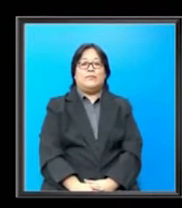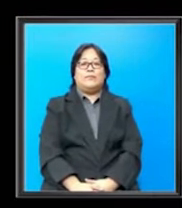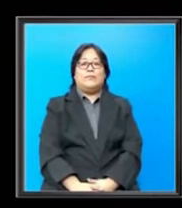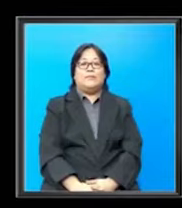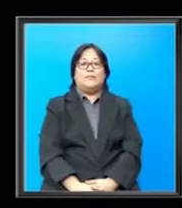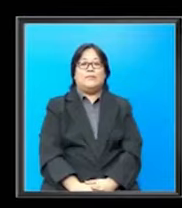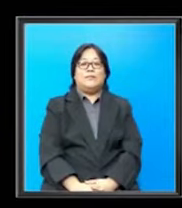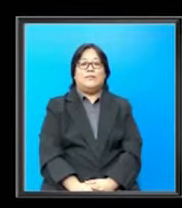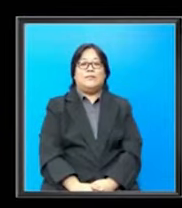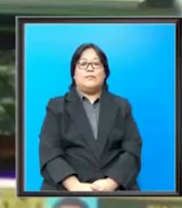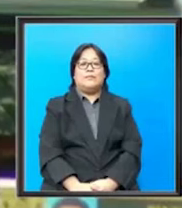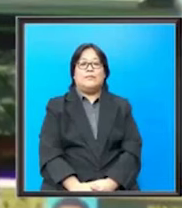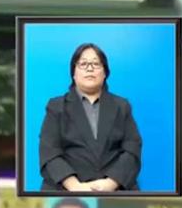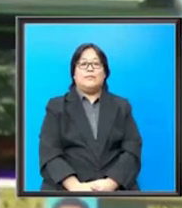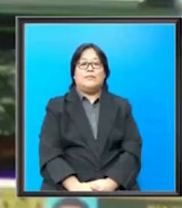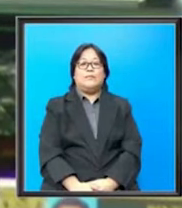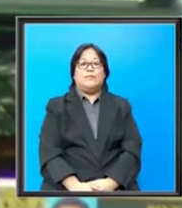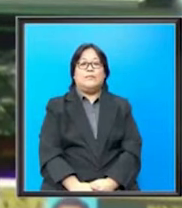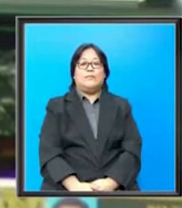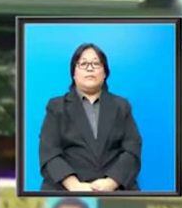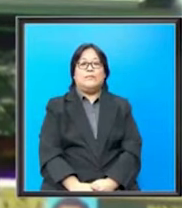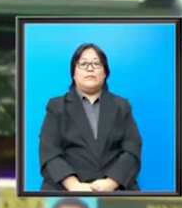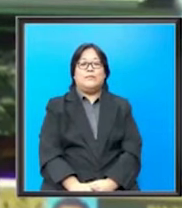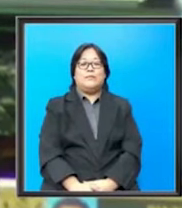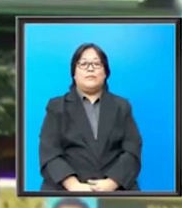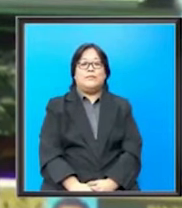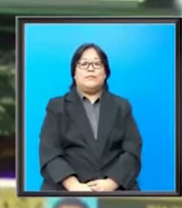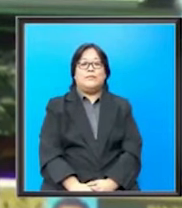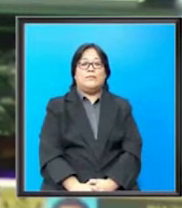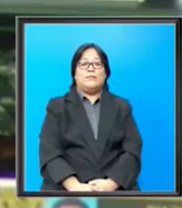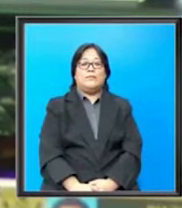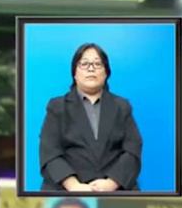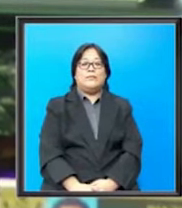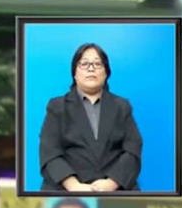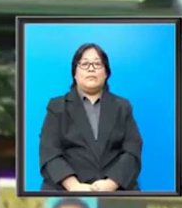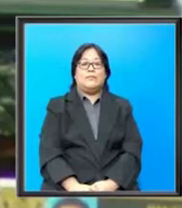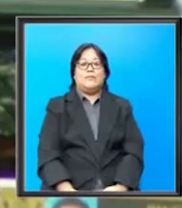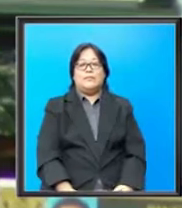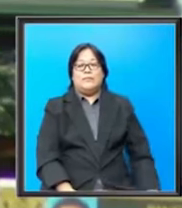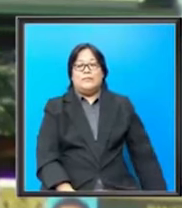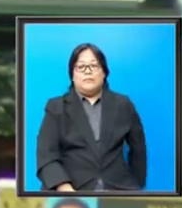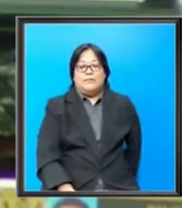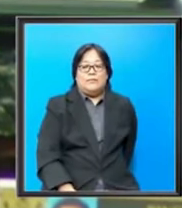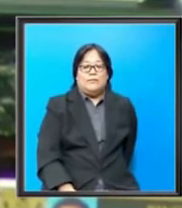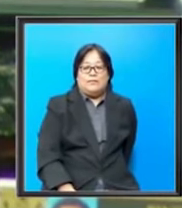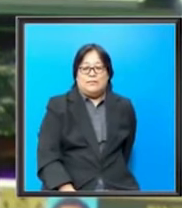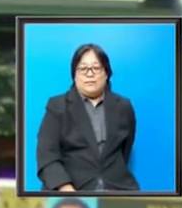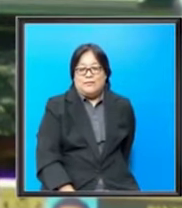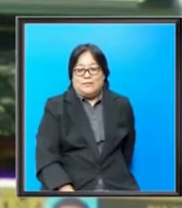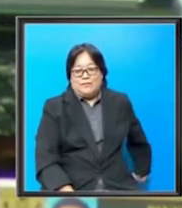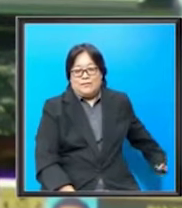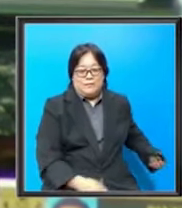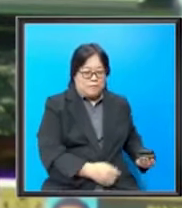katanya. You are loser, you lose, be a loser. Jangan banyak cakap. Kalau mau berdiri tanya. Kalau nak berdebat dengan